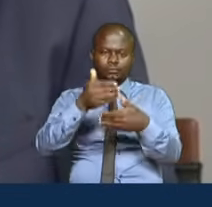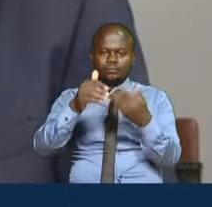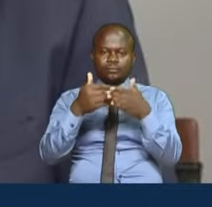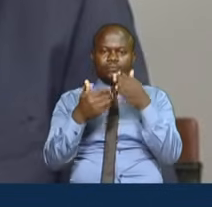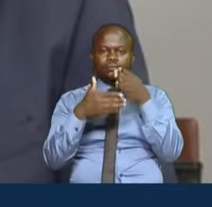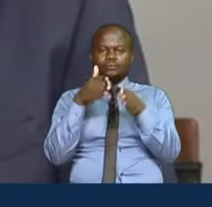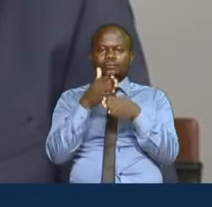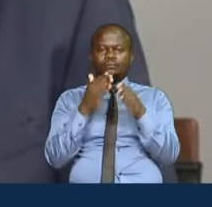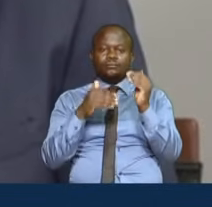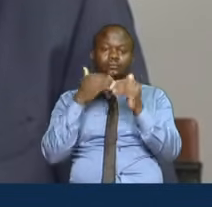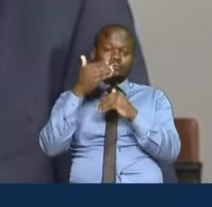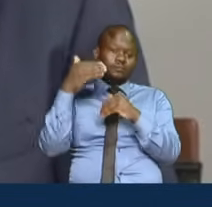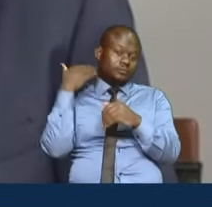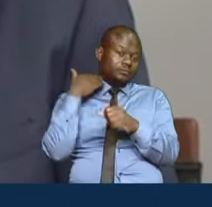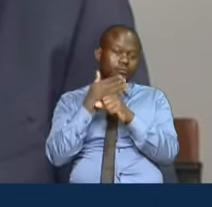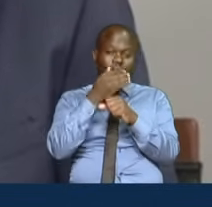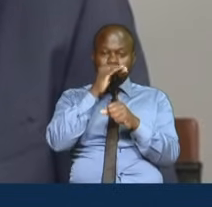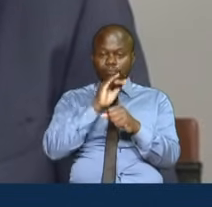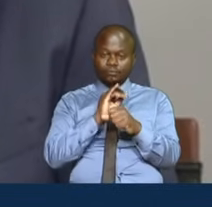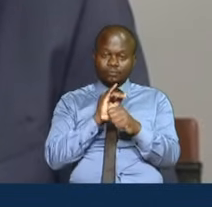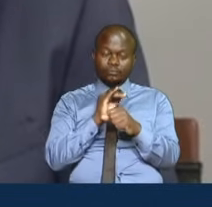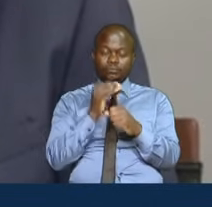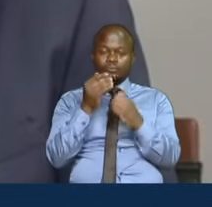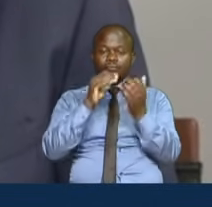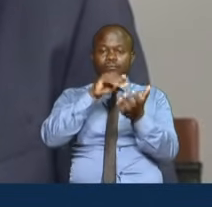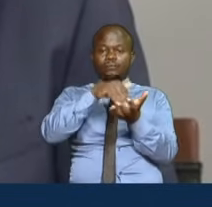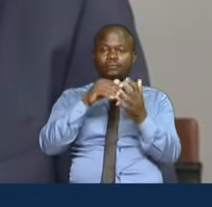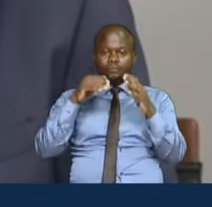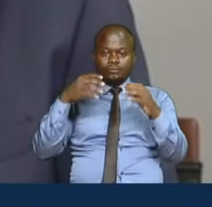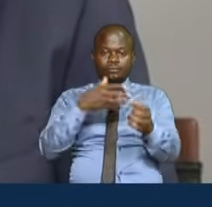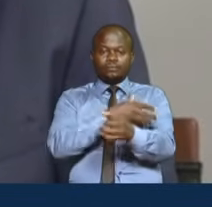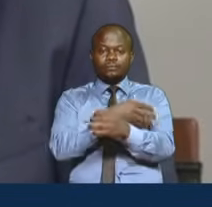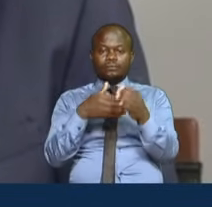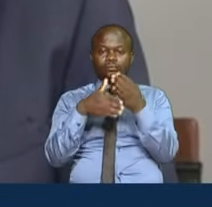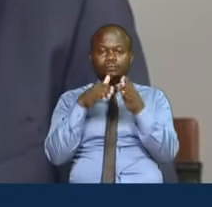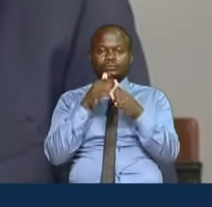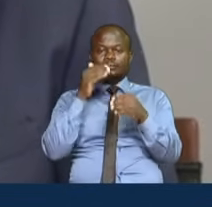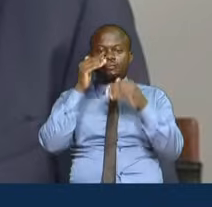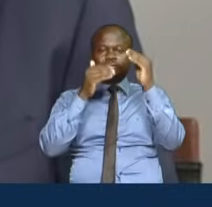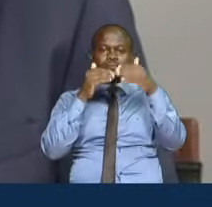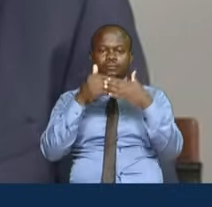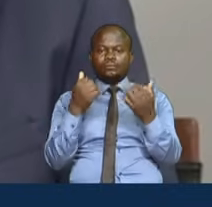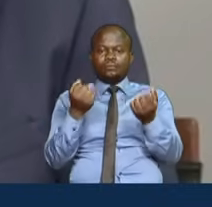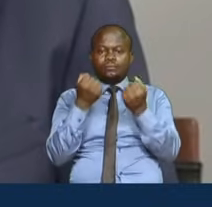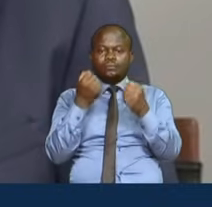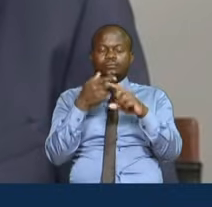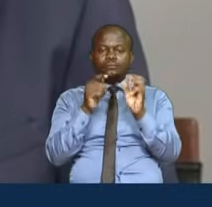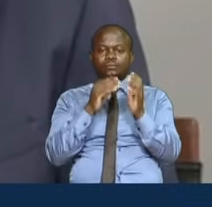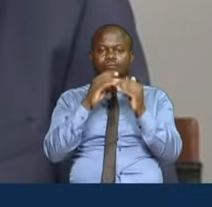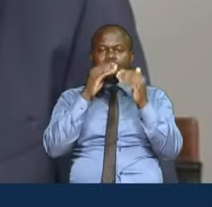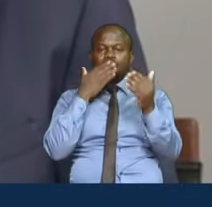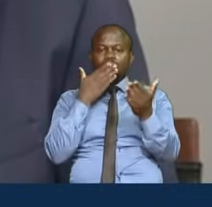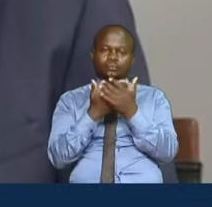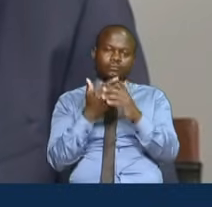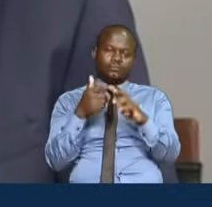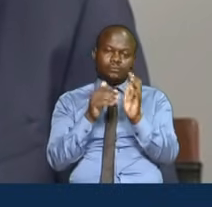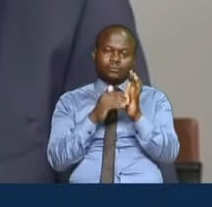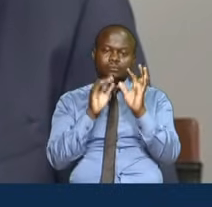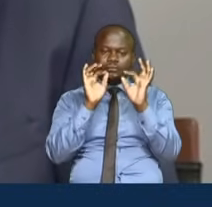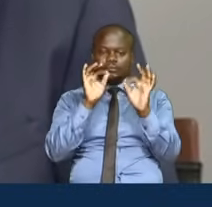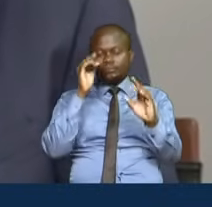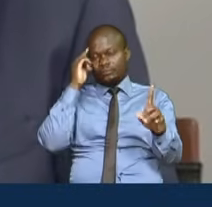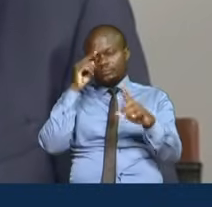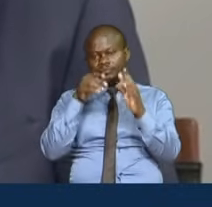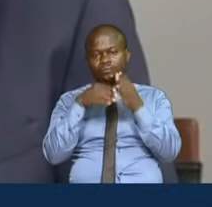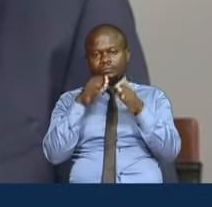kwiyubaka nyuma ya Jenoside yakorewe abatutsi. Hano twashyize ingufu mu kubaka inzego zihamye ndetse n'imiyoborere myiza kandi inoze igamije